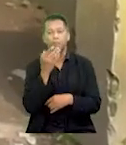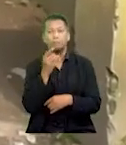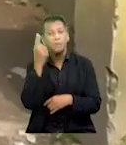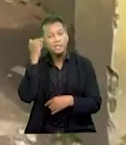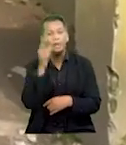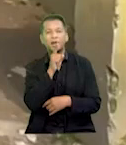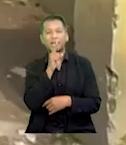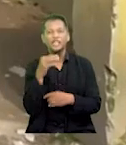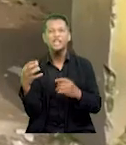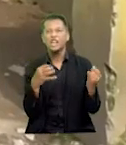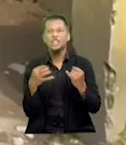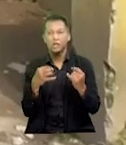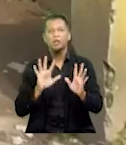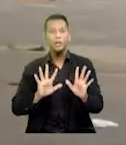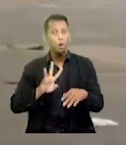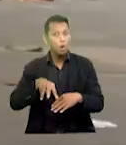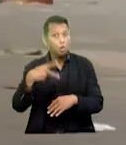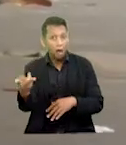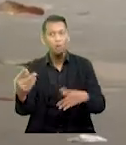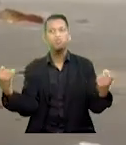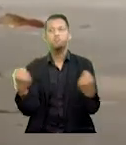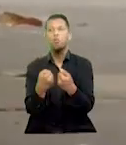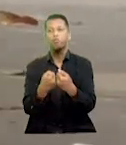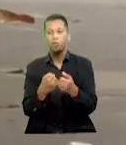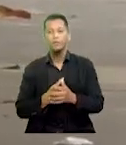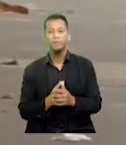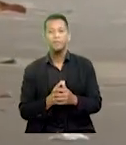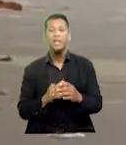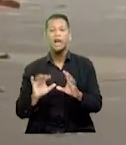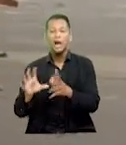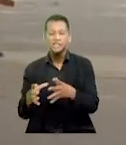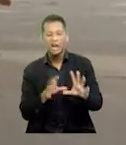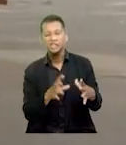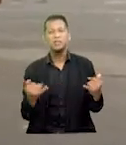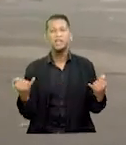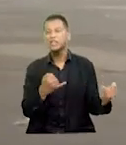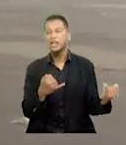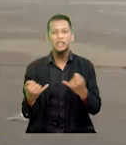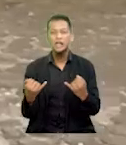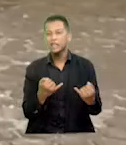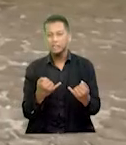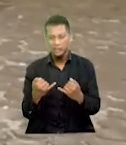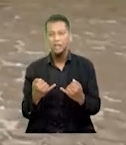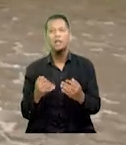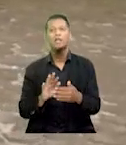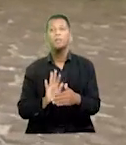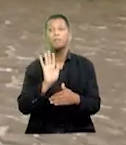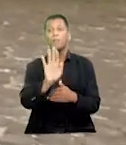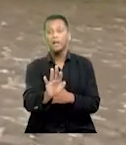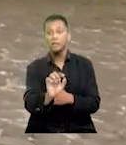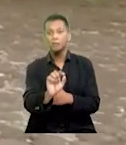Perundungan yang terjadi di dalam kelas ini kemudian berlanjut dengan perkelahian dan pengeroyokan di jalan di depan sekolah sewaktu para siswa hendak